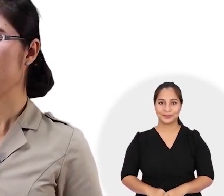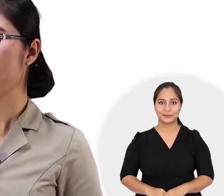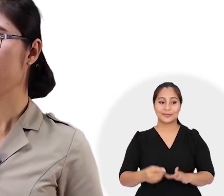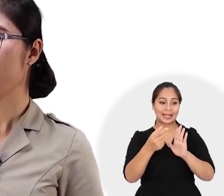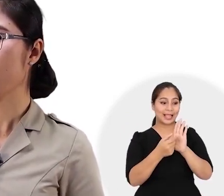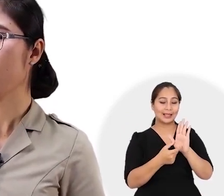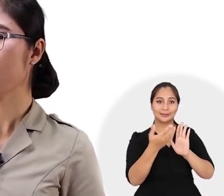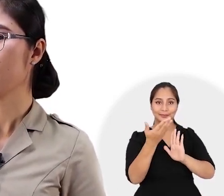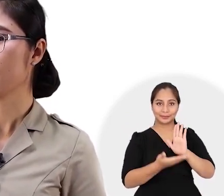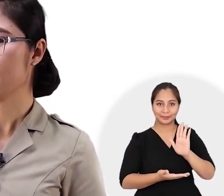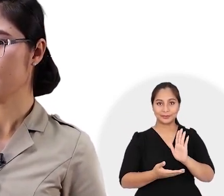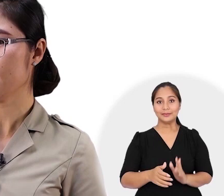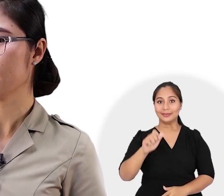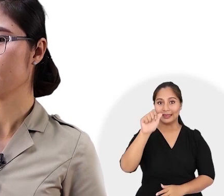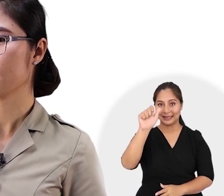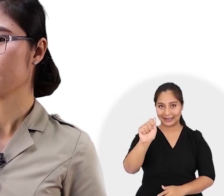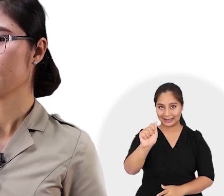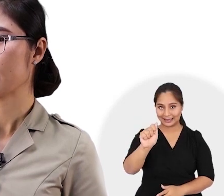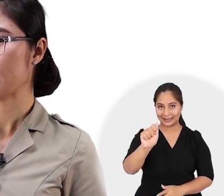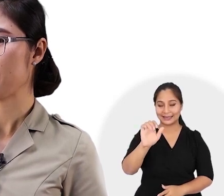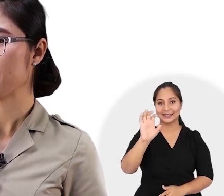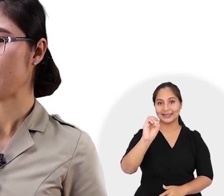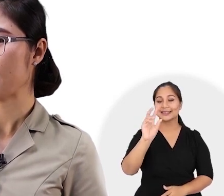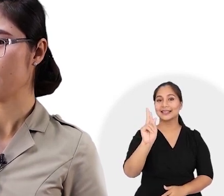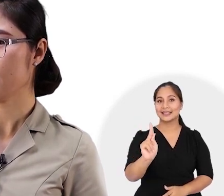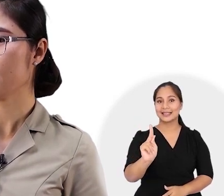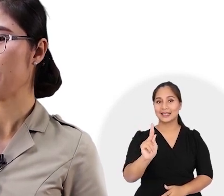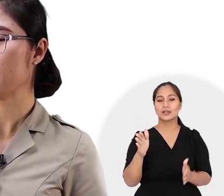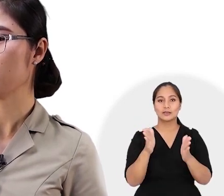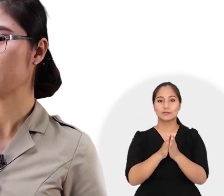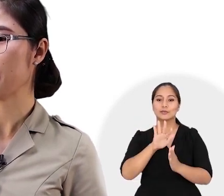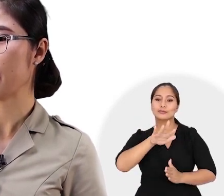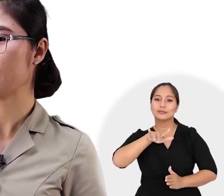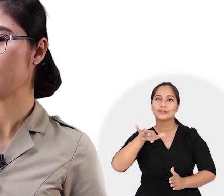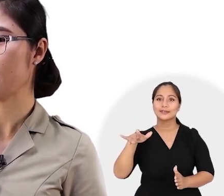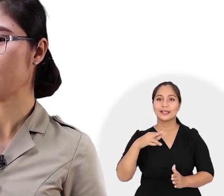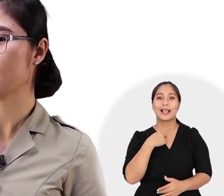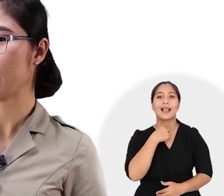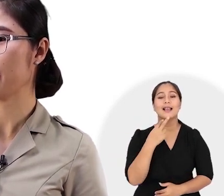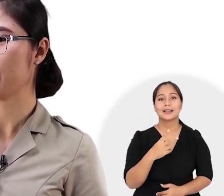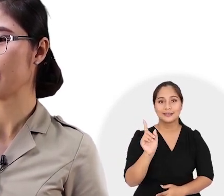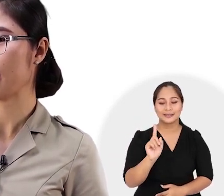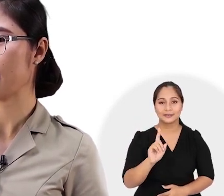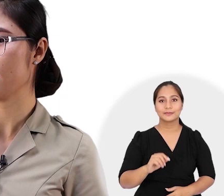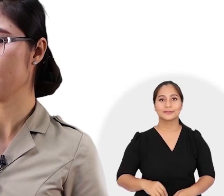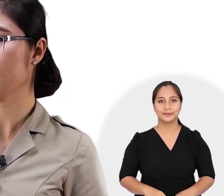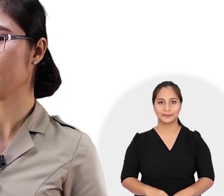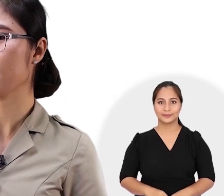คำนี้อ่านว่าอิกสำหรับสระอิกถ้าผสมใส่พยัญชนะจะอ่าน